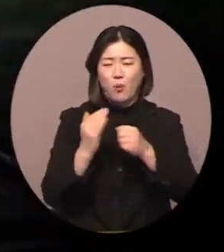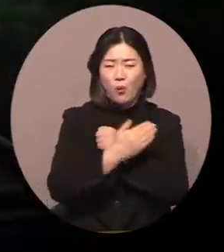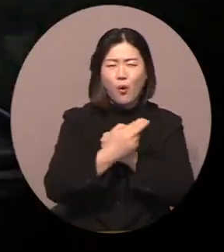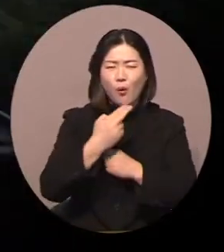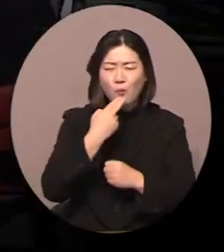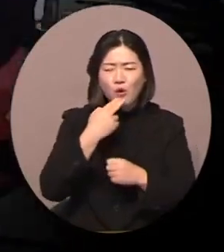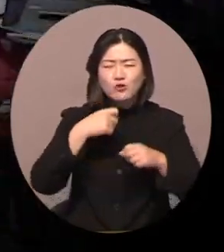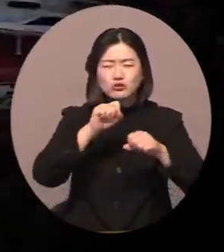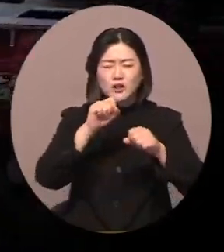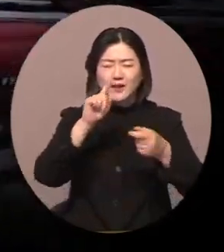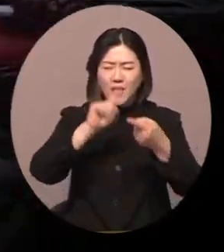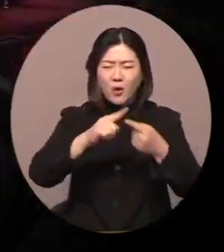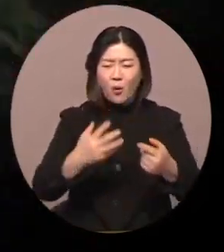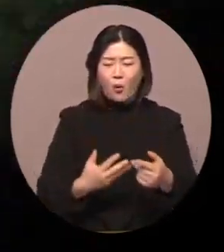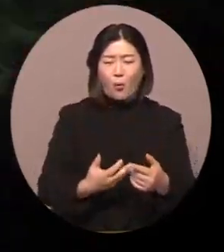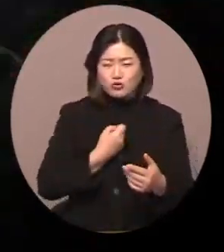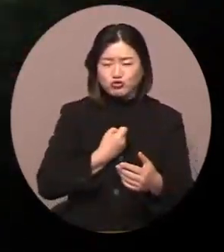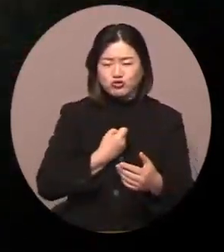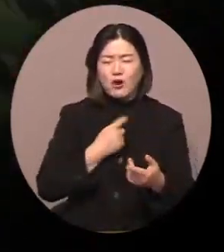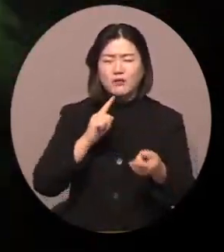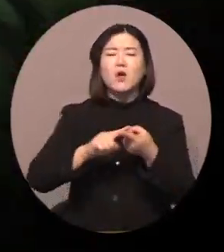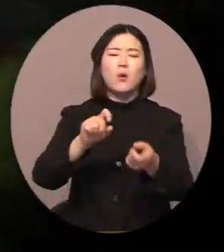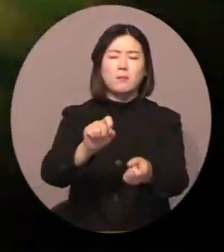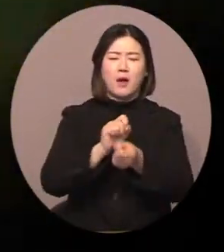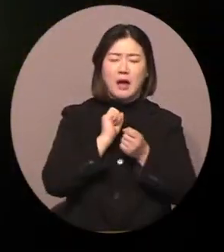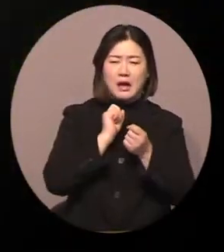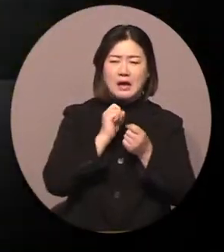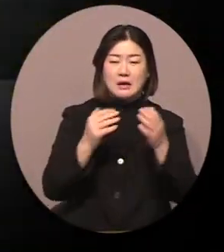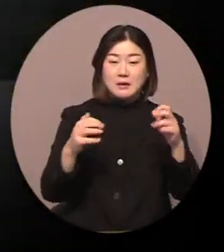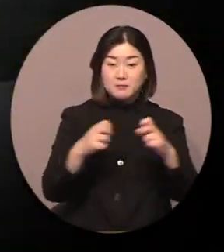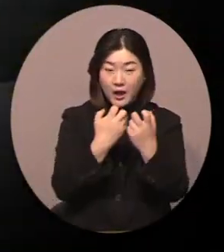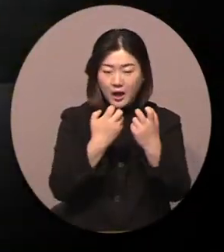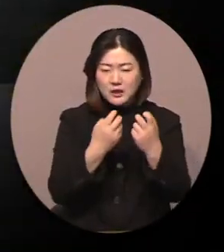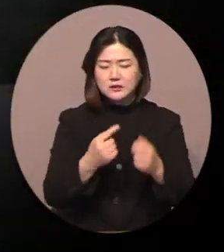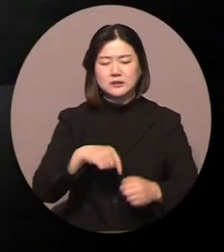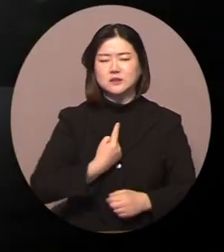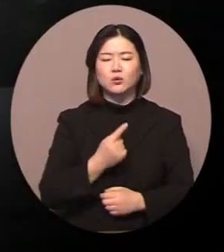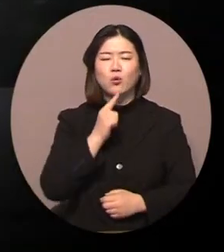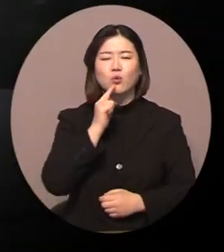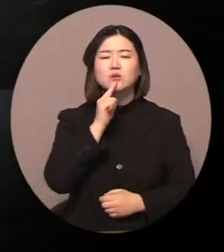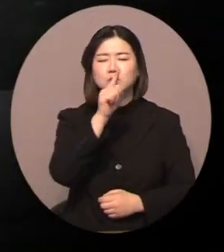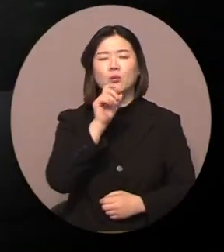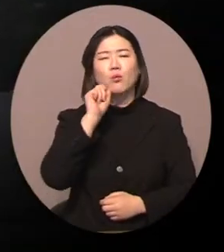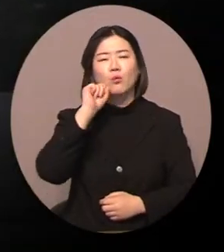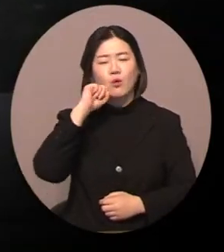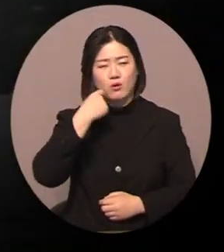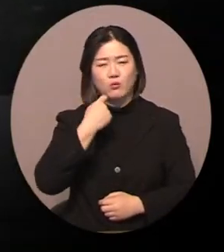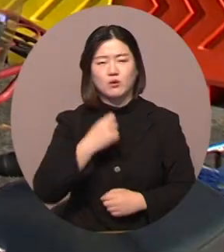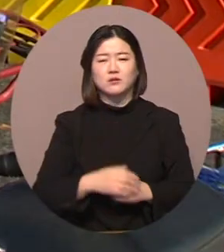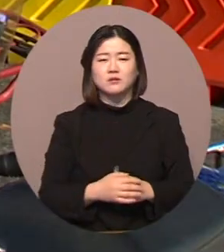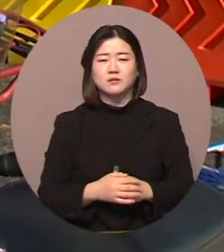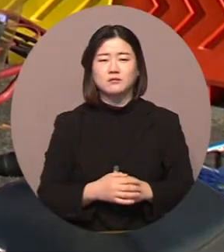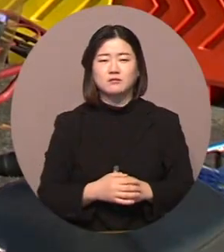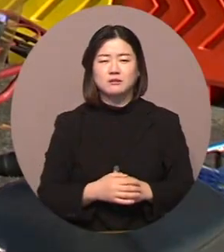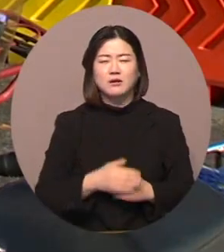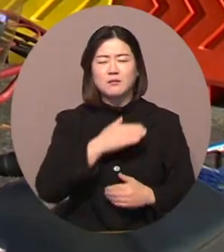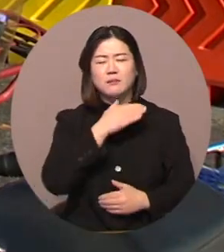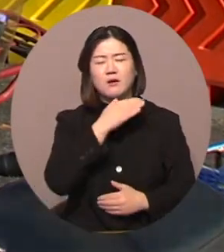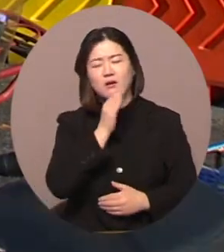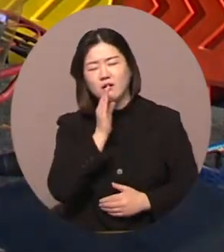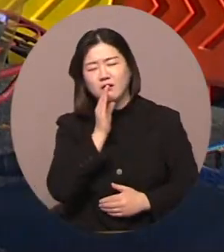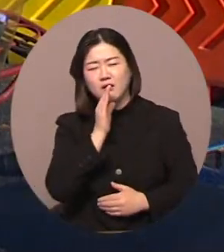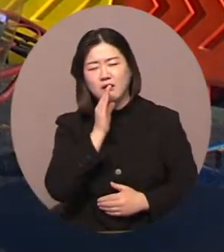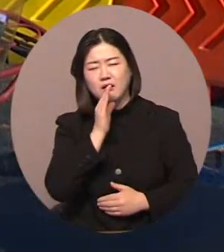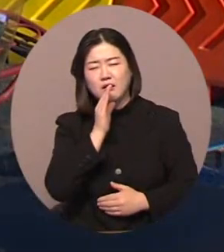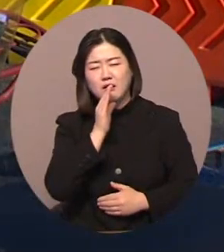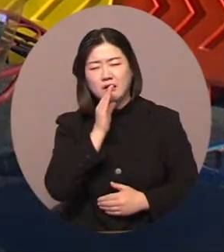없이 운전자에게 외부 충격이 전달돼 사고 발생 시 스스로 신고가 어렵습니다. 나이 먹으면